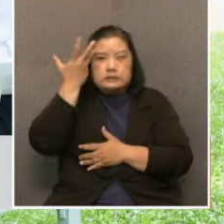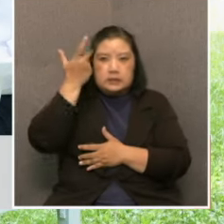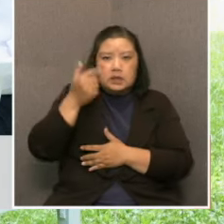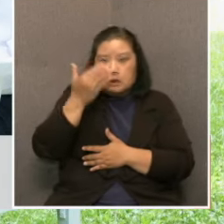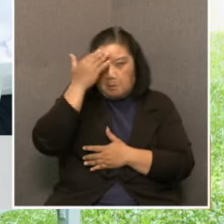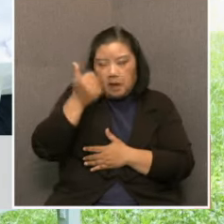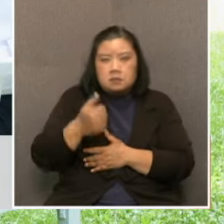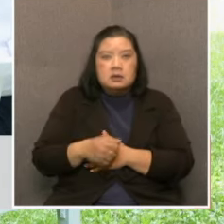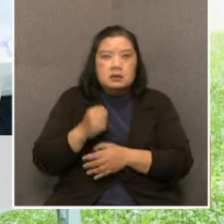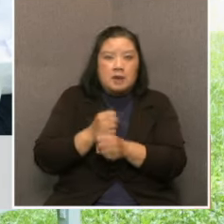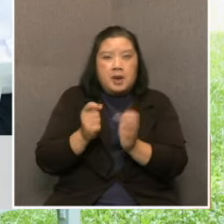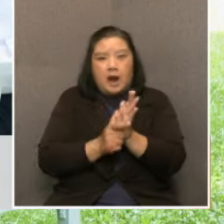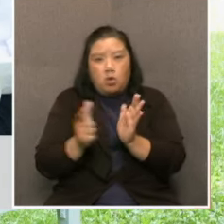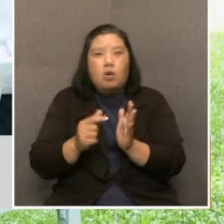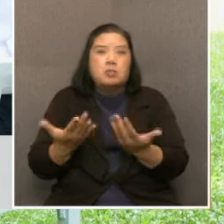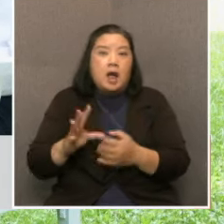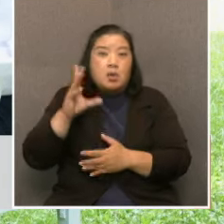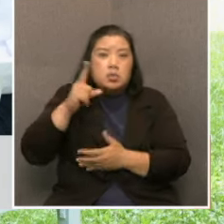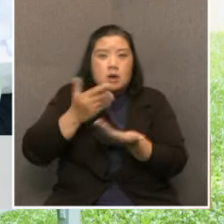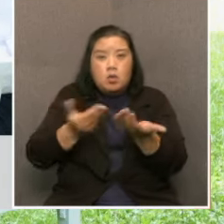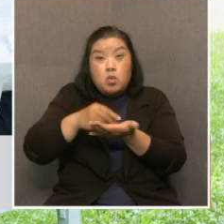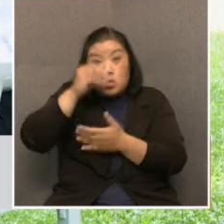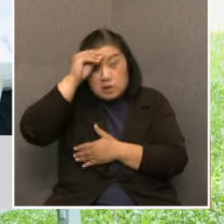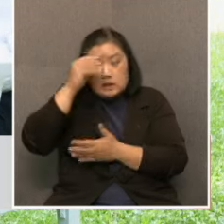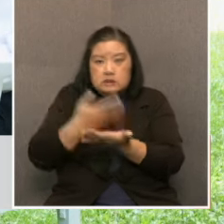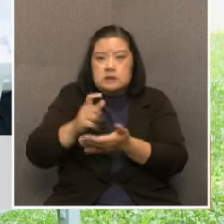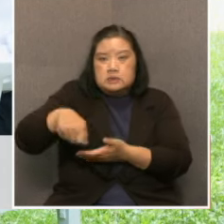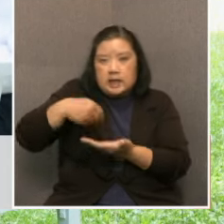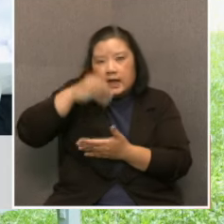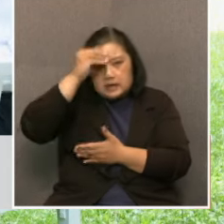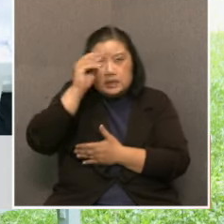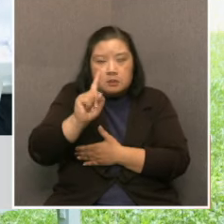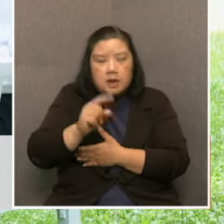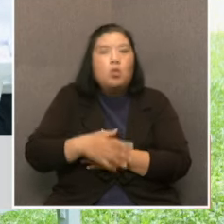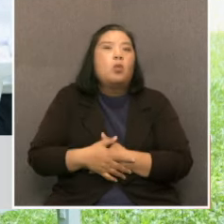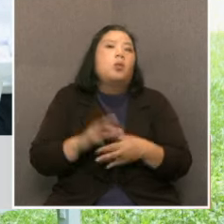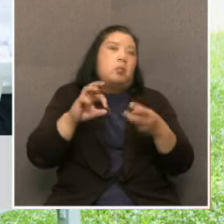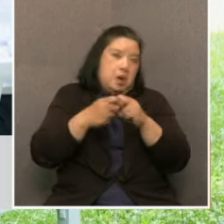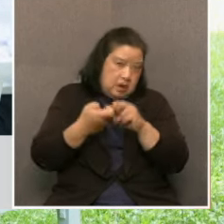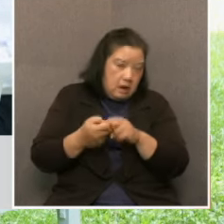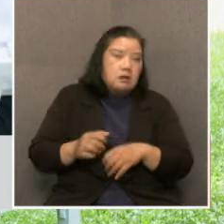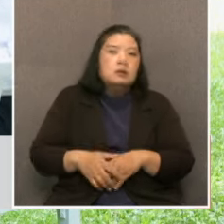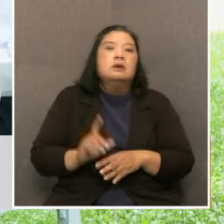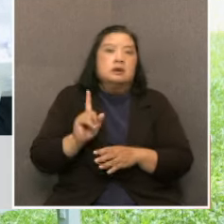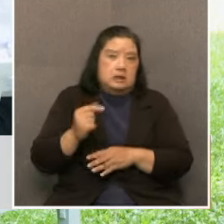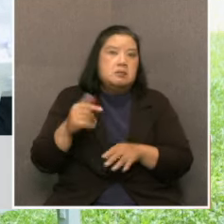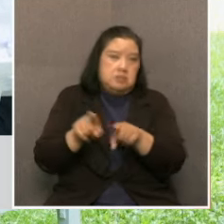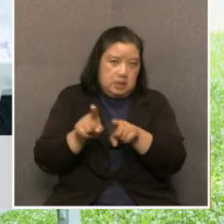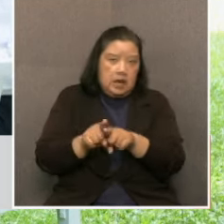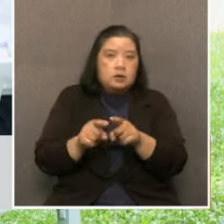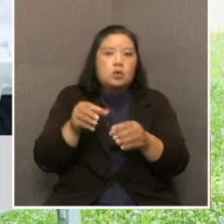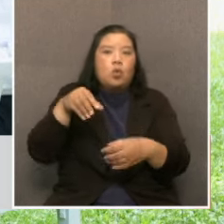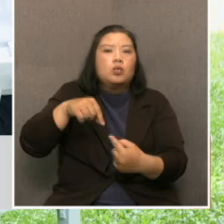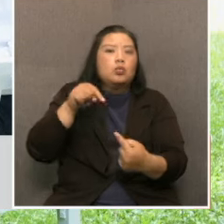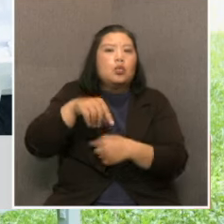เดี๋ยวทุกไล่ออกอีก แล้วเดี๋ยวพรุ่งนี้โรงเรียนเปิดลูก มีค่าเทอมอีก โอ้เยอะแยะเลย อันนี้ก็จะสอดรับกับที่สภาอุตสาหกรรมบอกเหมือนกันว่าสิ่งที่ต้องการจะ